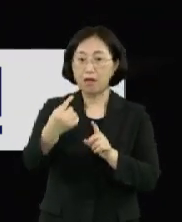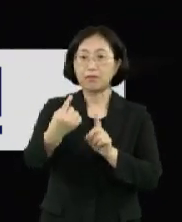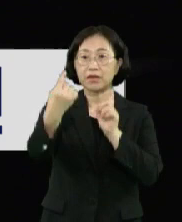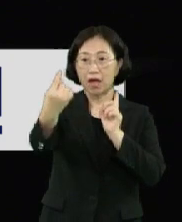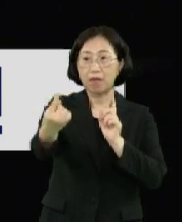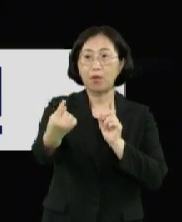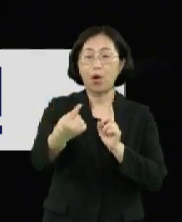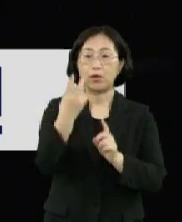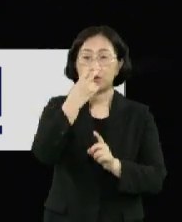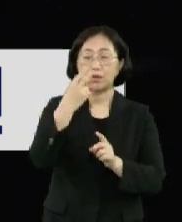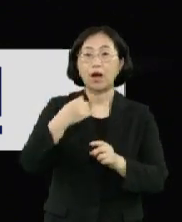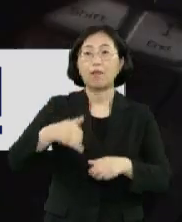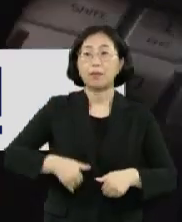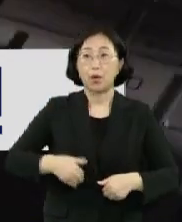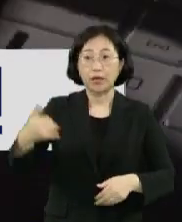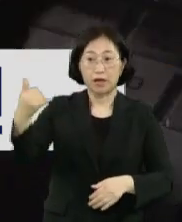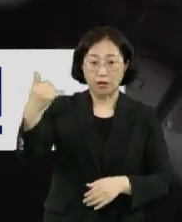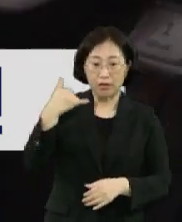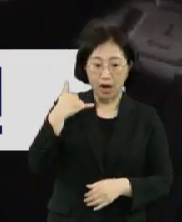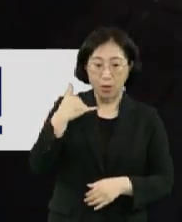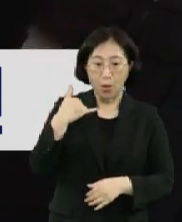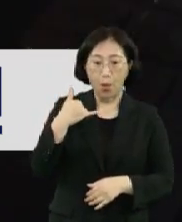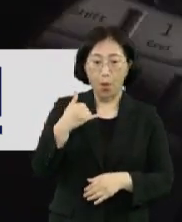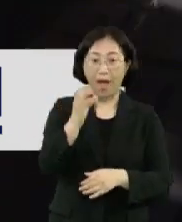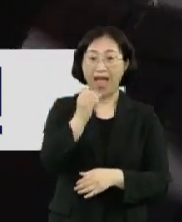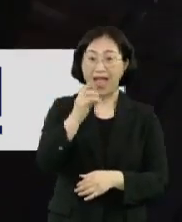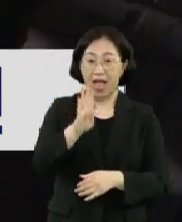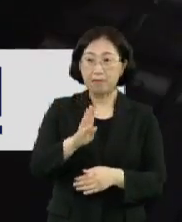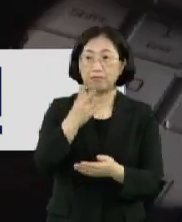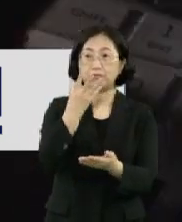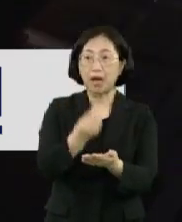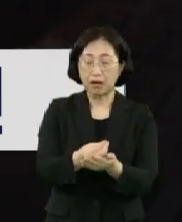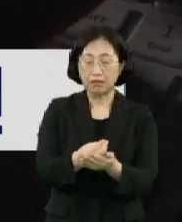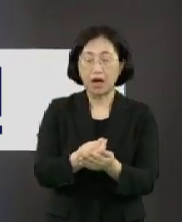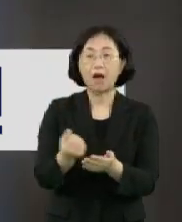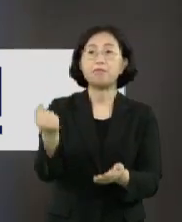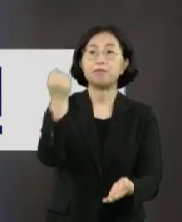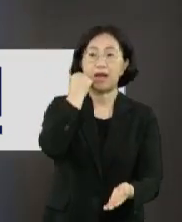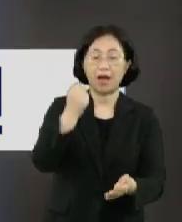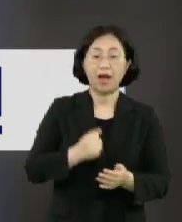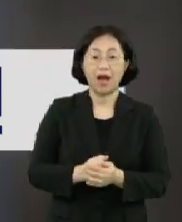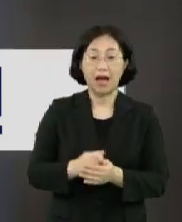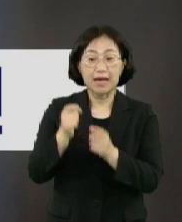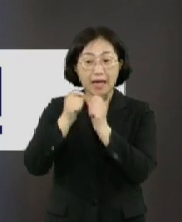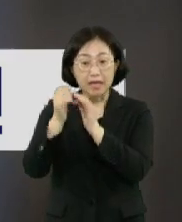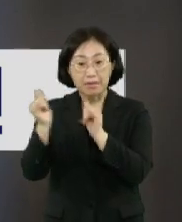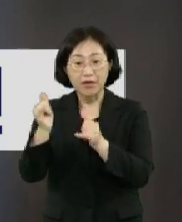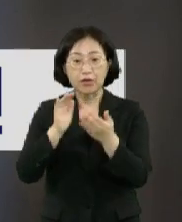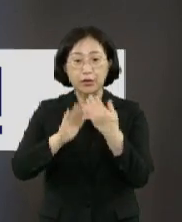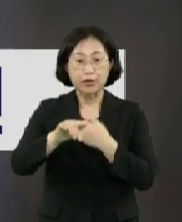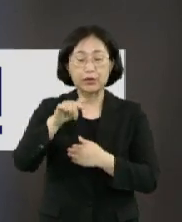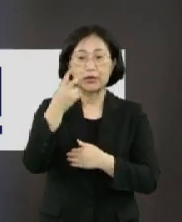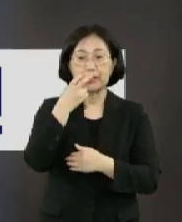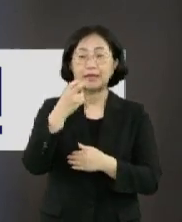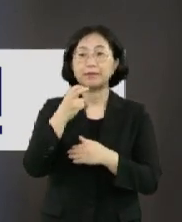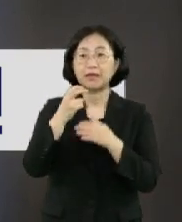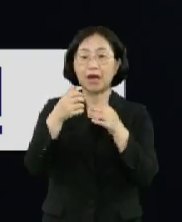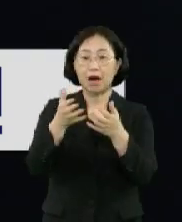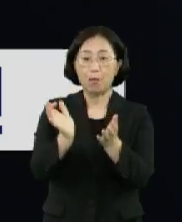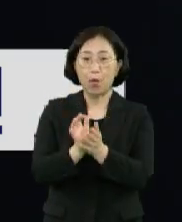조사가 필요하다는 전화를 받은 뒤 특정 앱을 깔았다가 피해를 봤습니다. 사기범들이 이후 금감원을